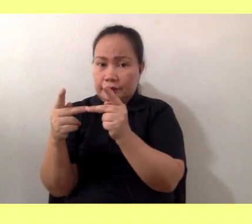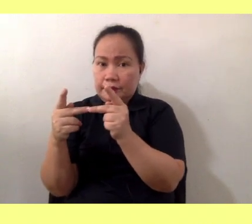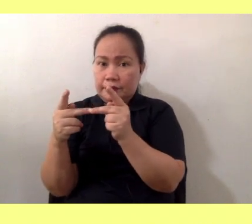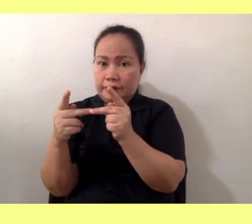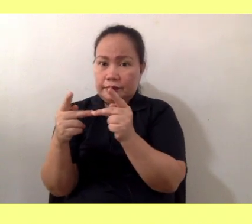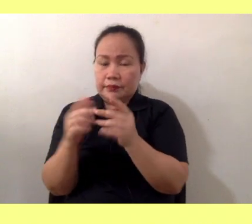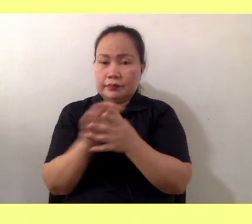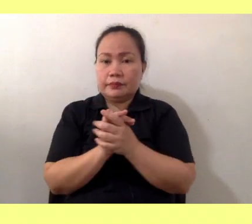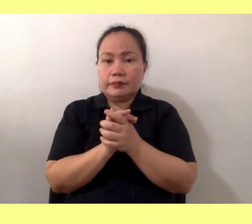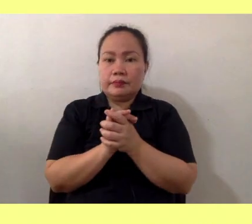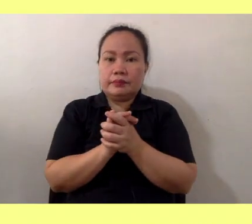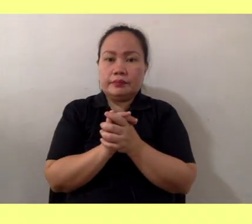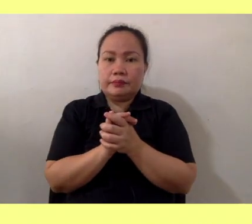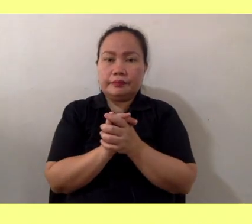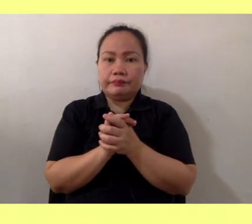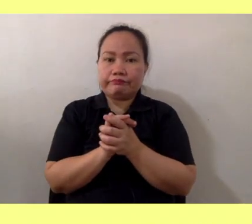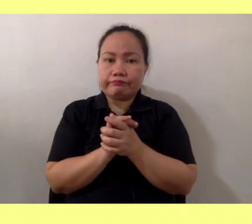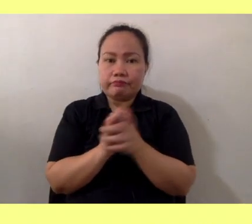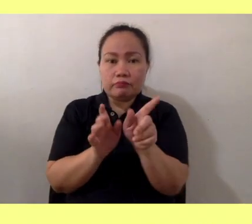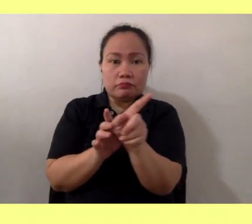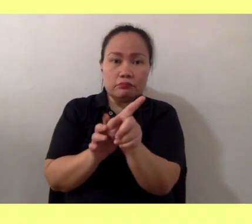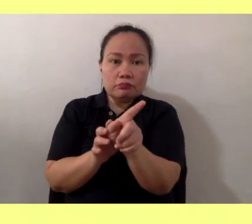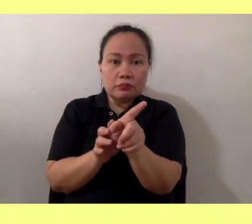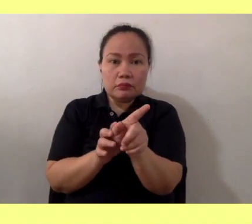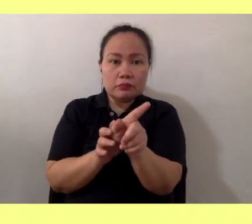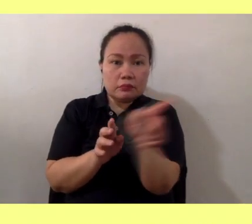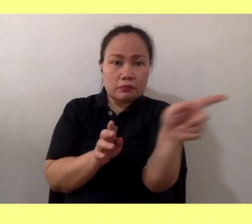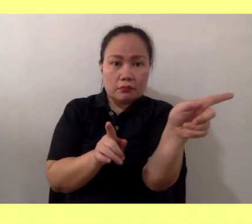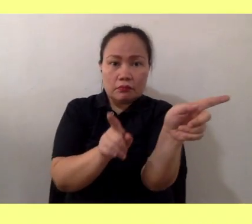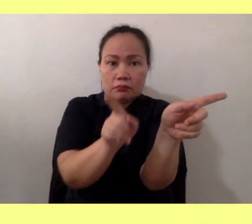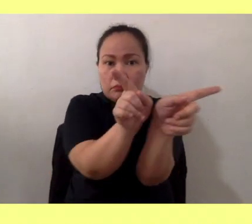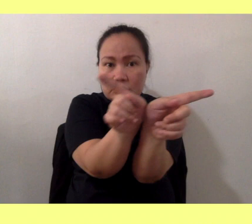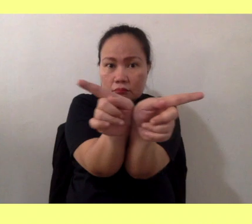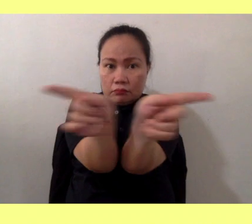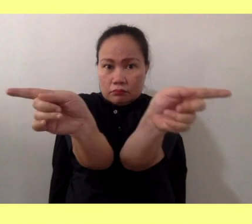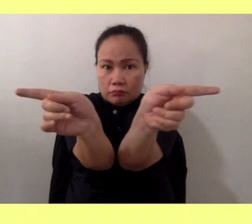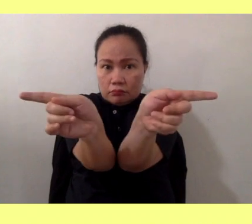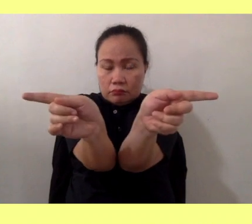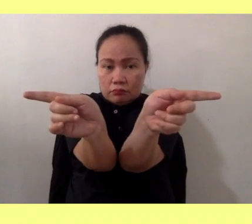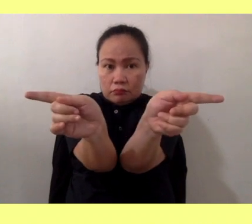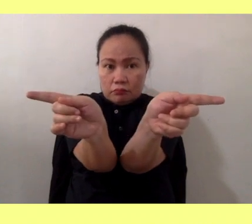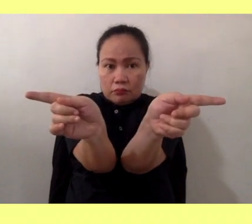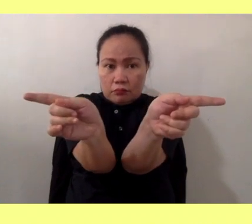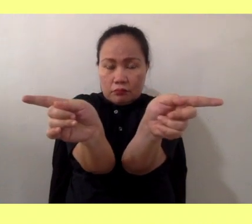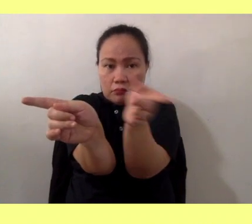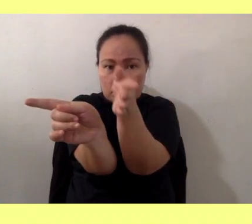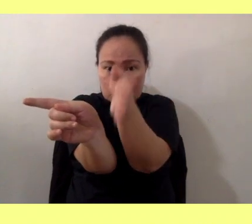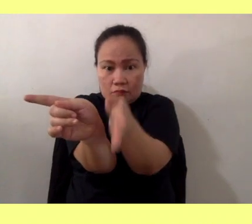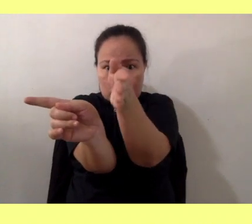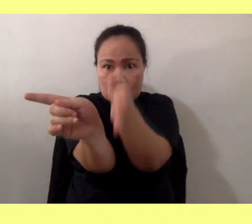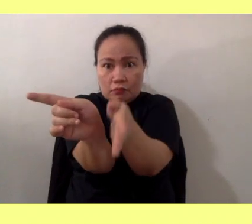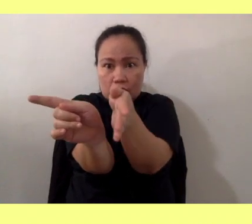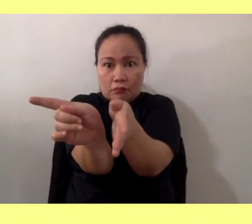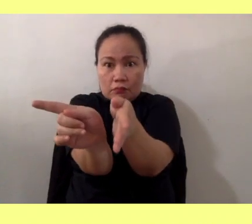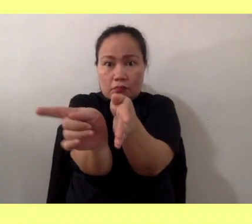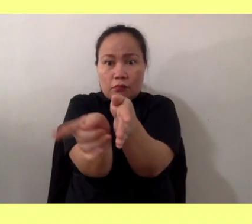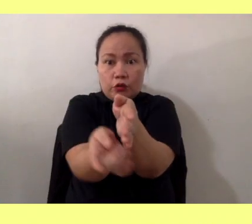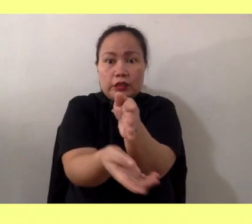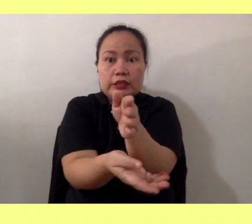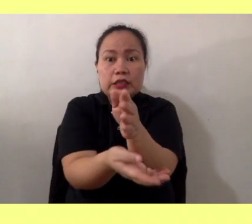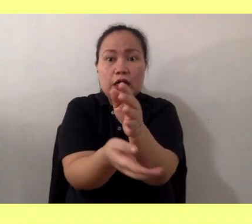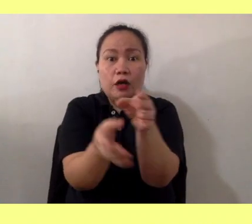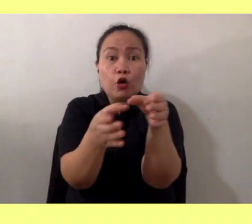may kapartner yan kasi opposite rays. Yung salungat sila ng direction. Okay? So, from here,